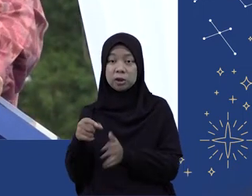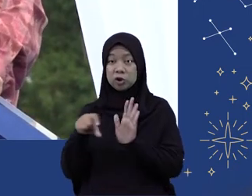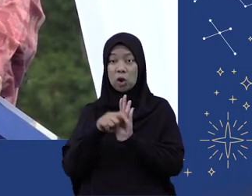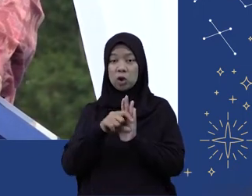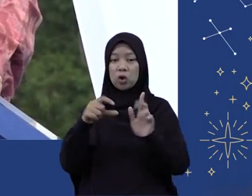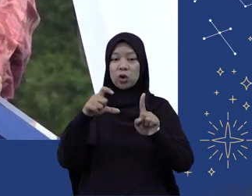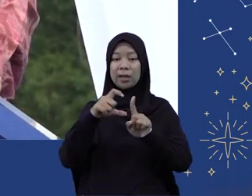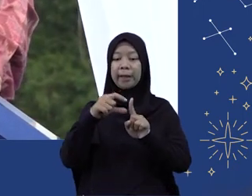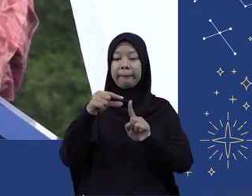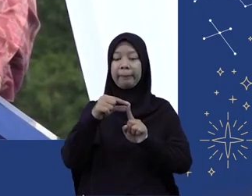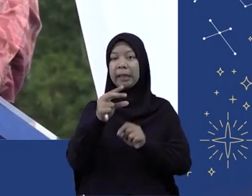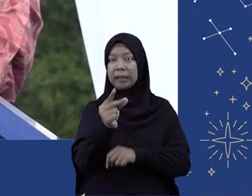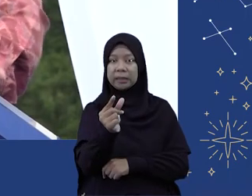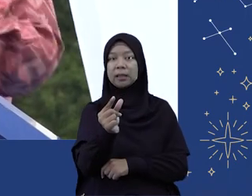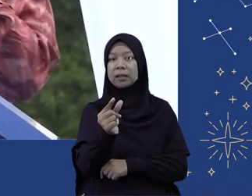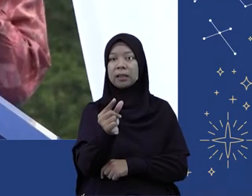lah